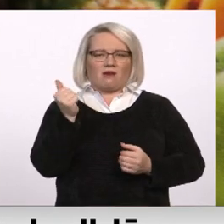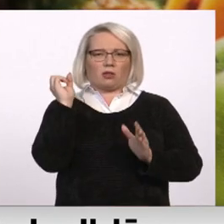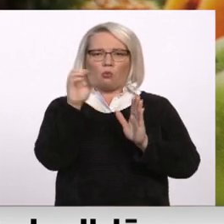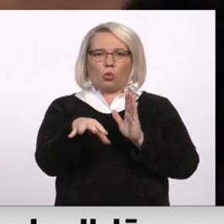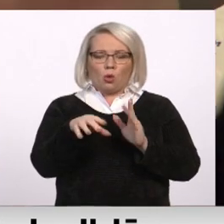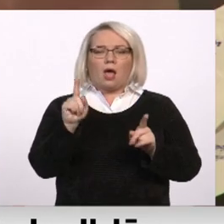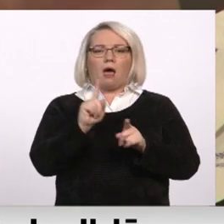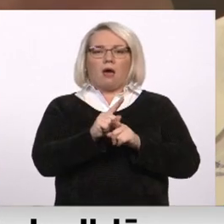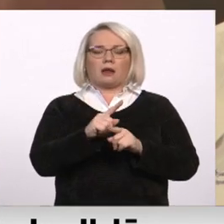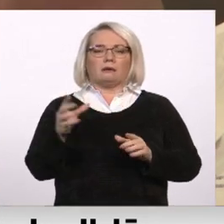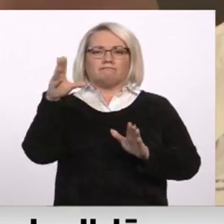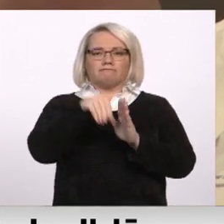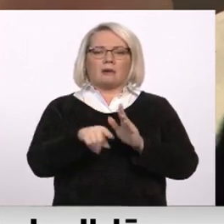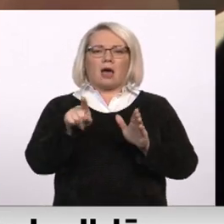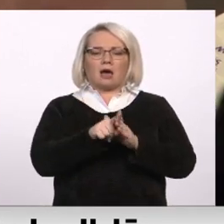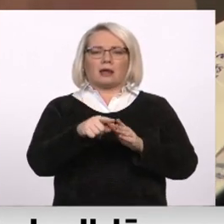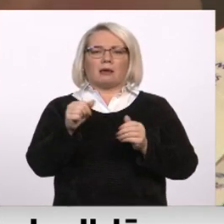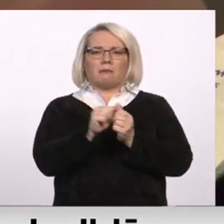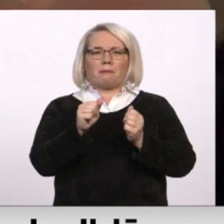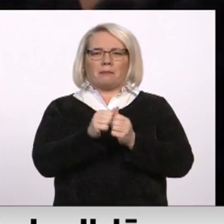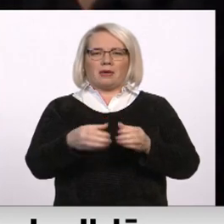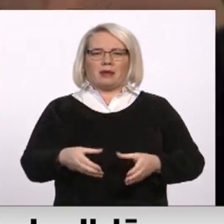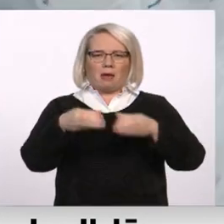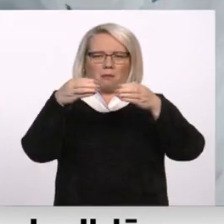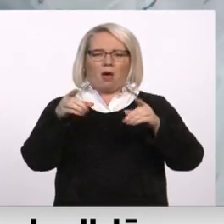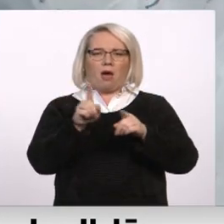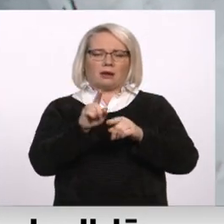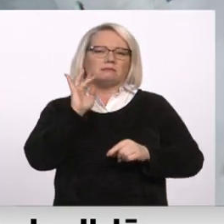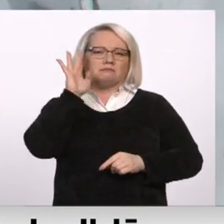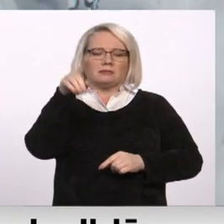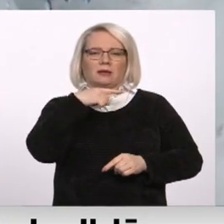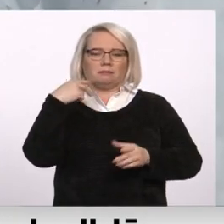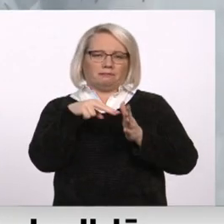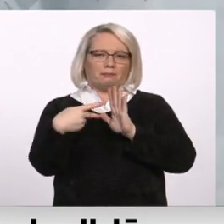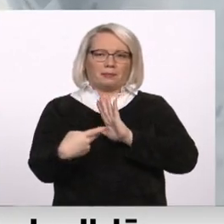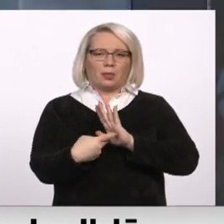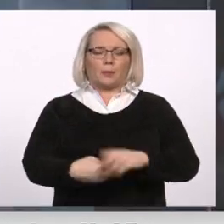varētu iekļaut arī dzērienu kartonu iepakojumus, norāda ministrijā. Dāvids Frenefelds, Latvijas televīzija.